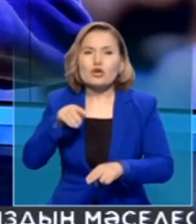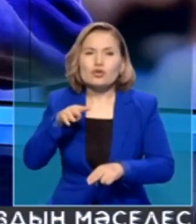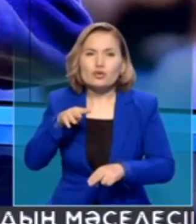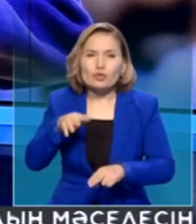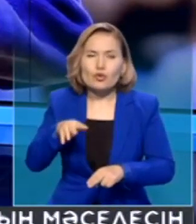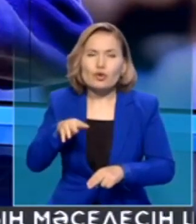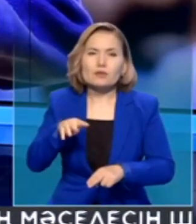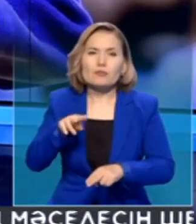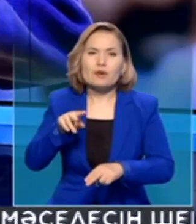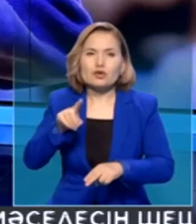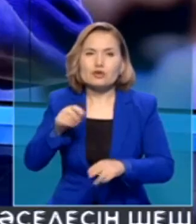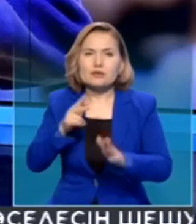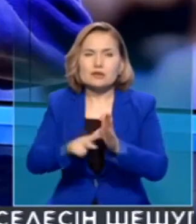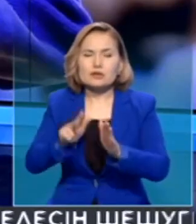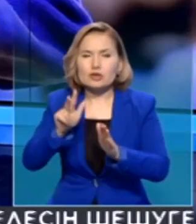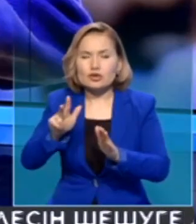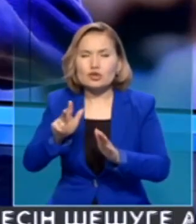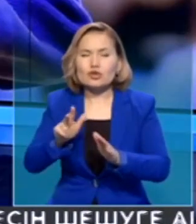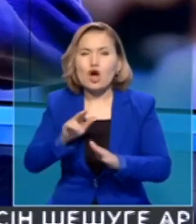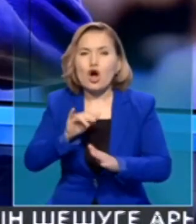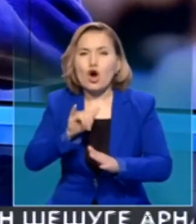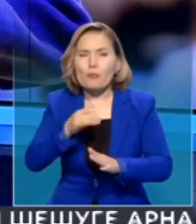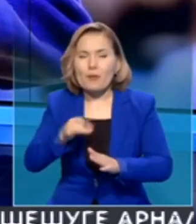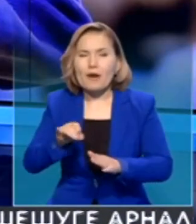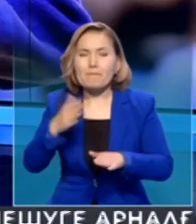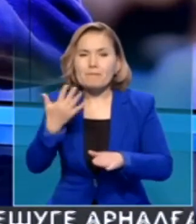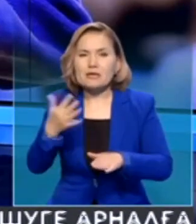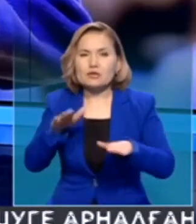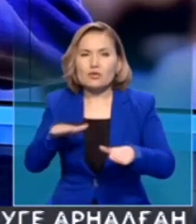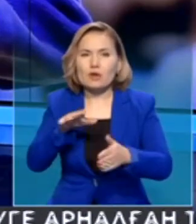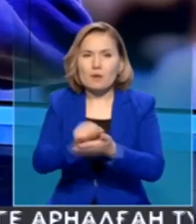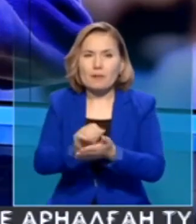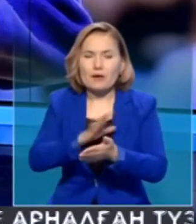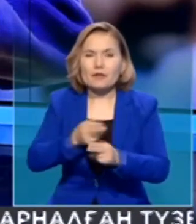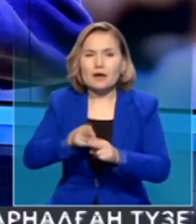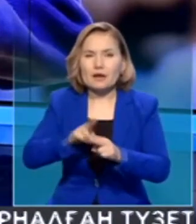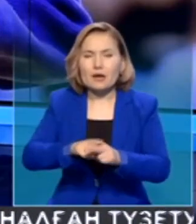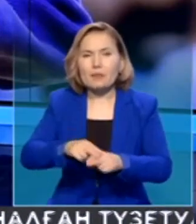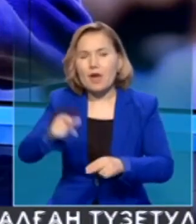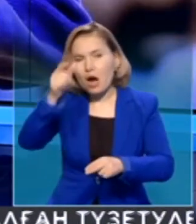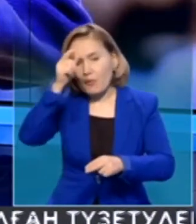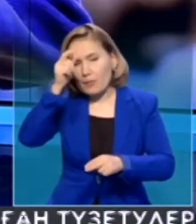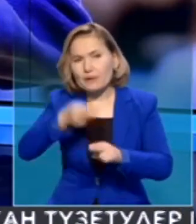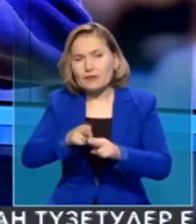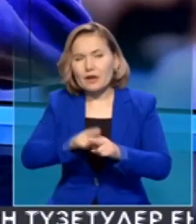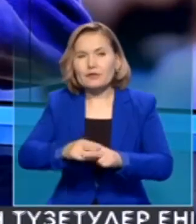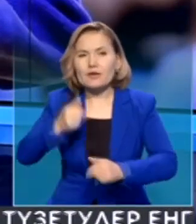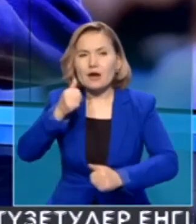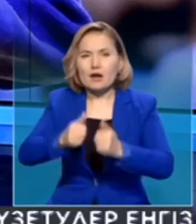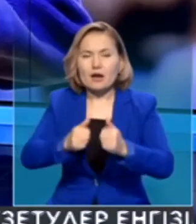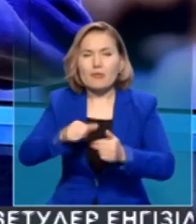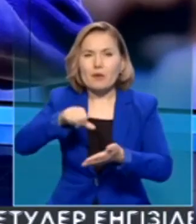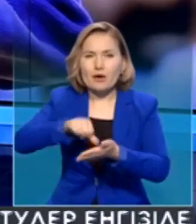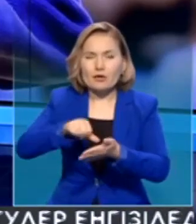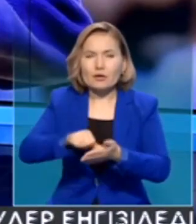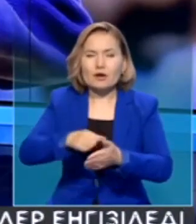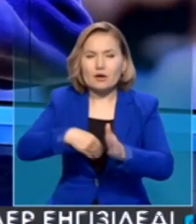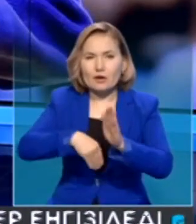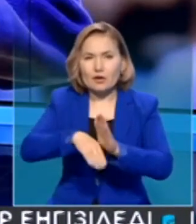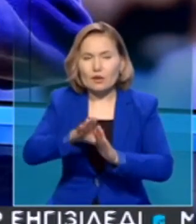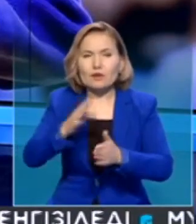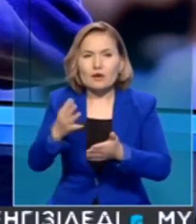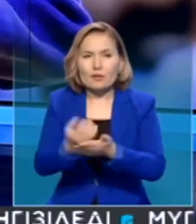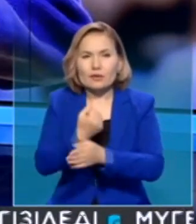4183 ұпаймен 5-ші орынға табан тіреді. Халықаралық дзюдо федерациясы Анталияда өткен Гранд Слам жарысынан кейін рейтингті жаңартқан